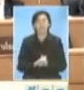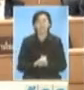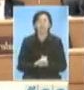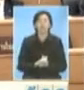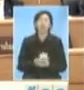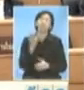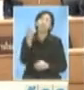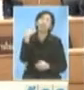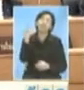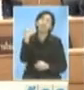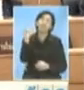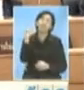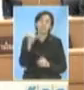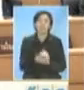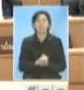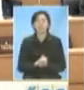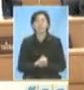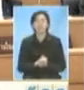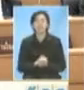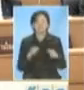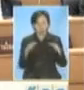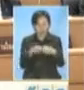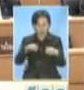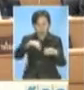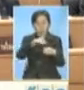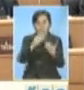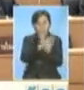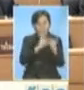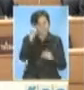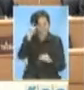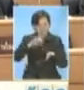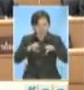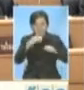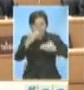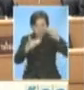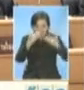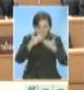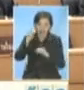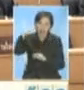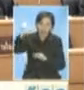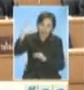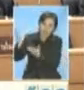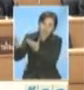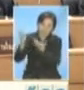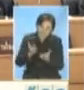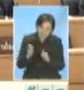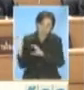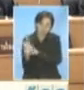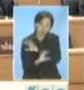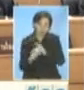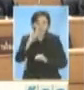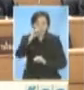ปกติเนี่ยเขาก็จะเลือกกลุ่มเป้าหมายของประเทศที่เขาจะไปจัดนิทรรศการแล้วก็ไปเชิญชวนนักลงทุนให้มาลงทุนในประเทศไท